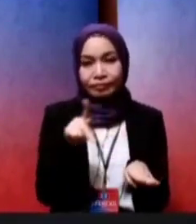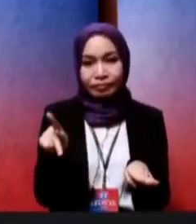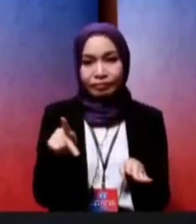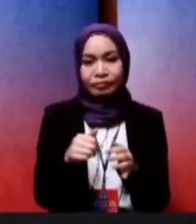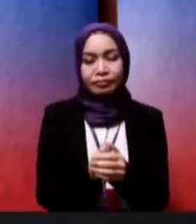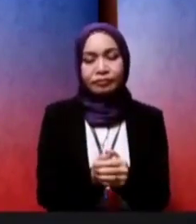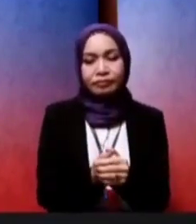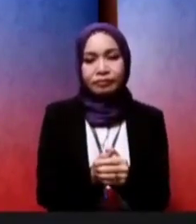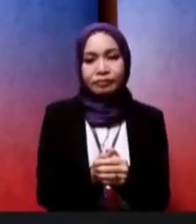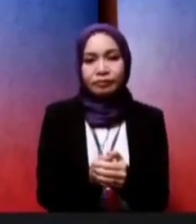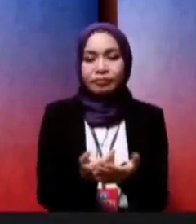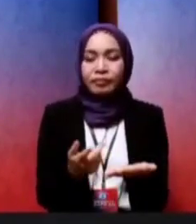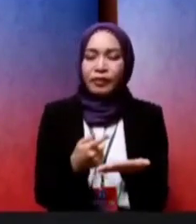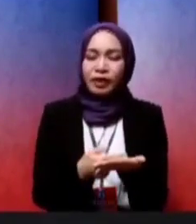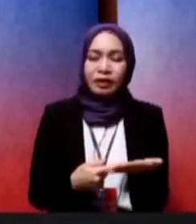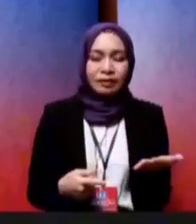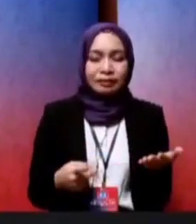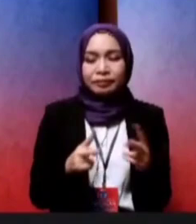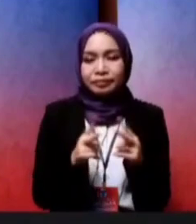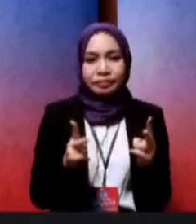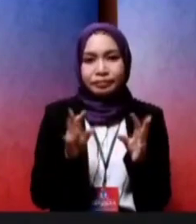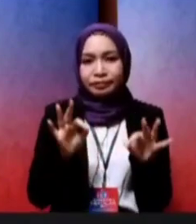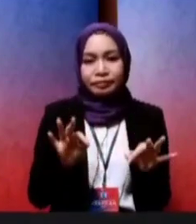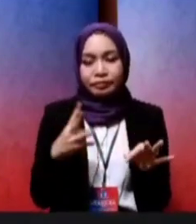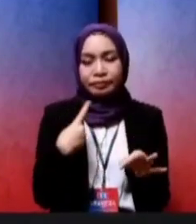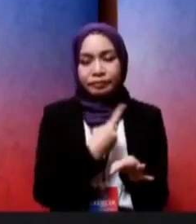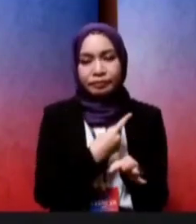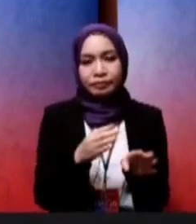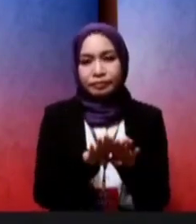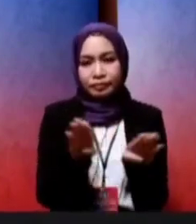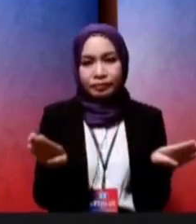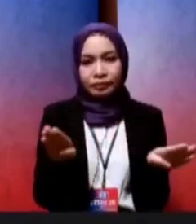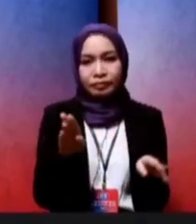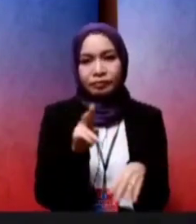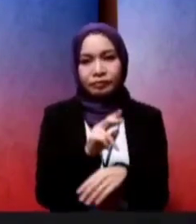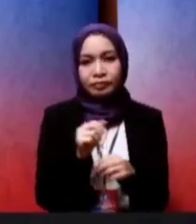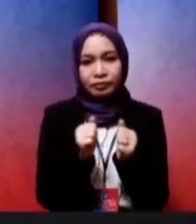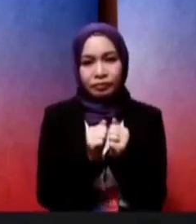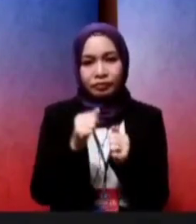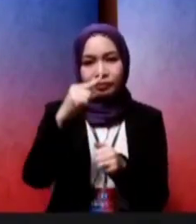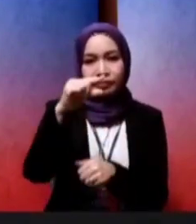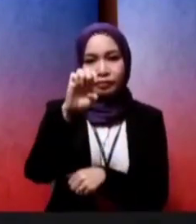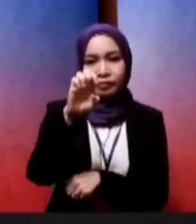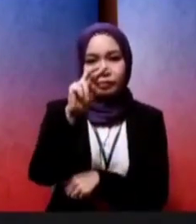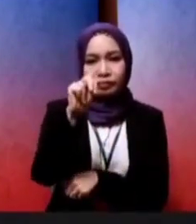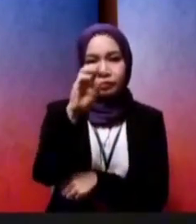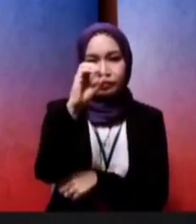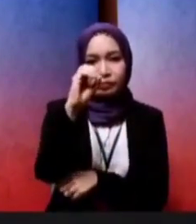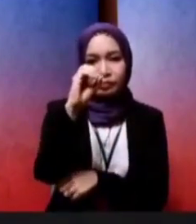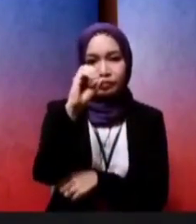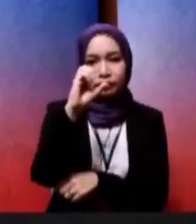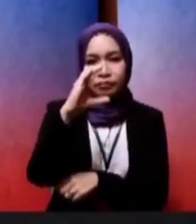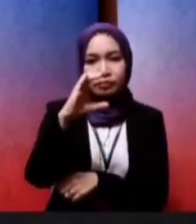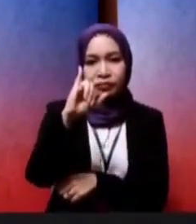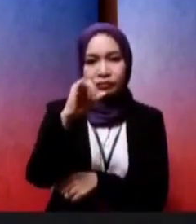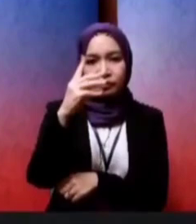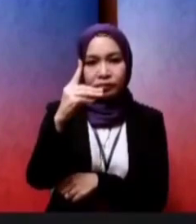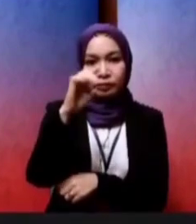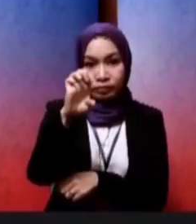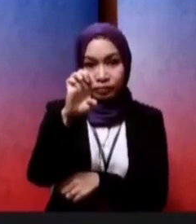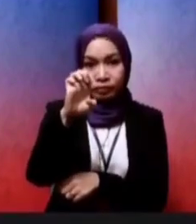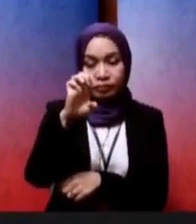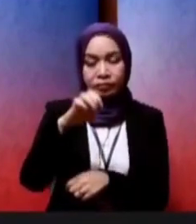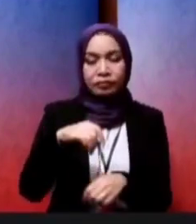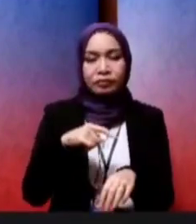genoside penghapusan kaum yang dihadapi oleh saudara saudari kawan-kawan kita di Palestin